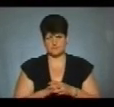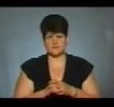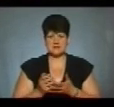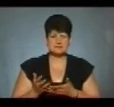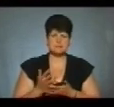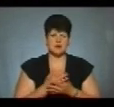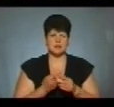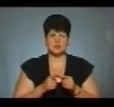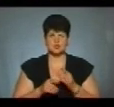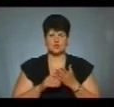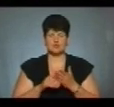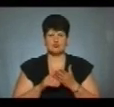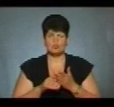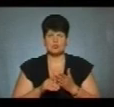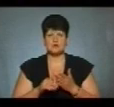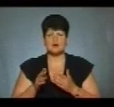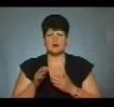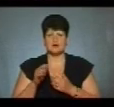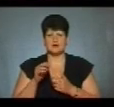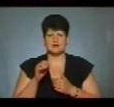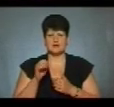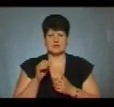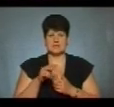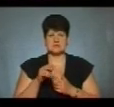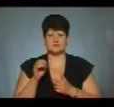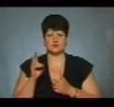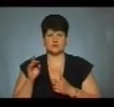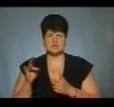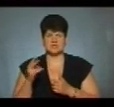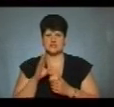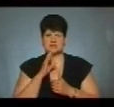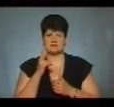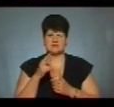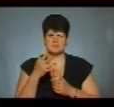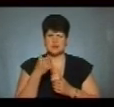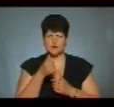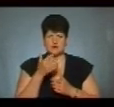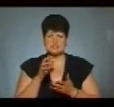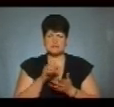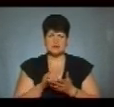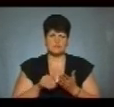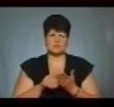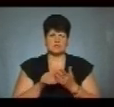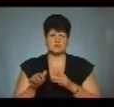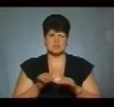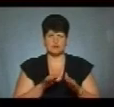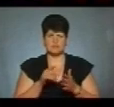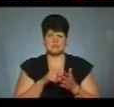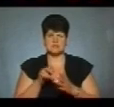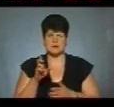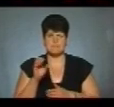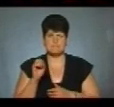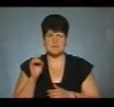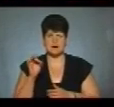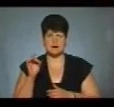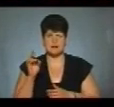цю допомогу із волонтерами в Німеччині Елізабет Кунзе. Жінка 25 років займається волонтерською діяльністю в місті Бернау в